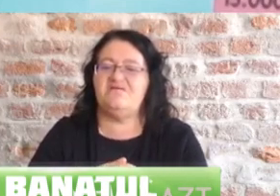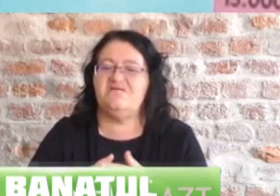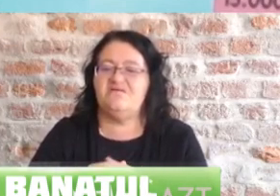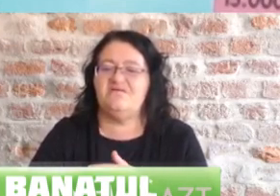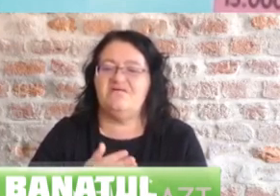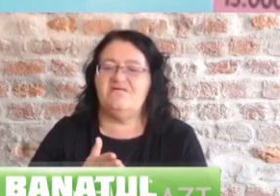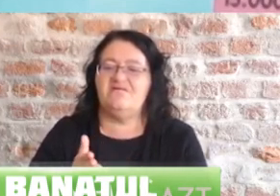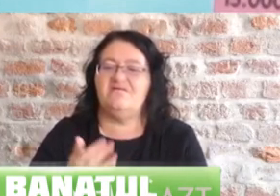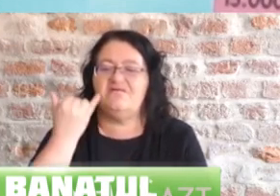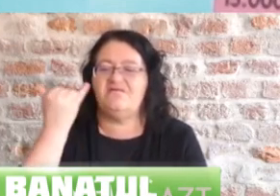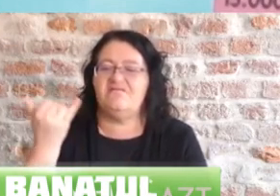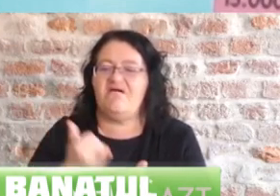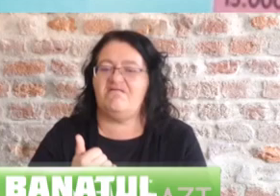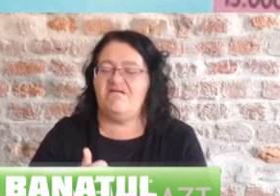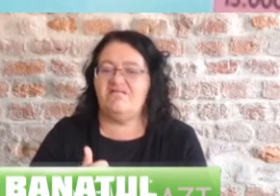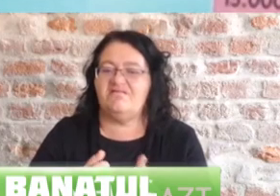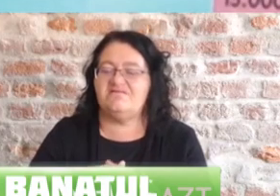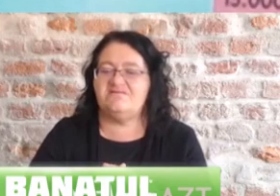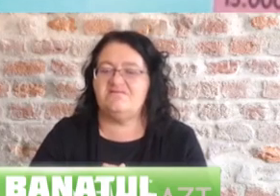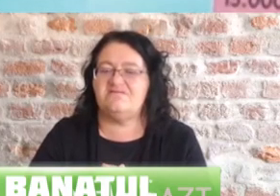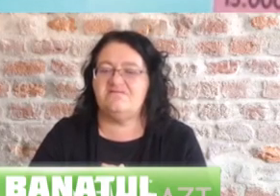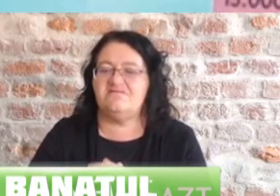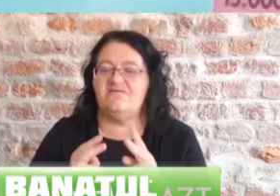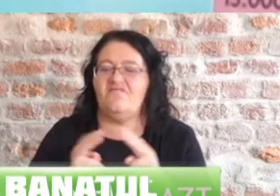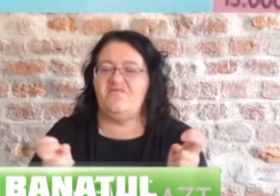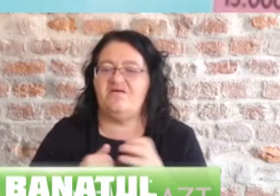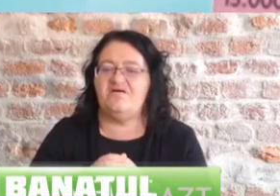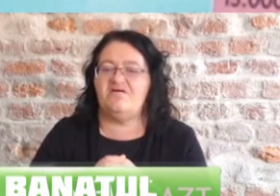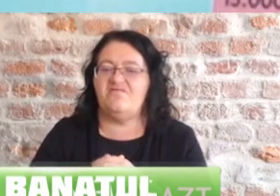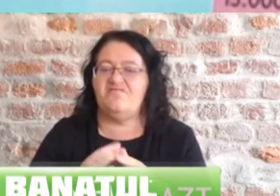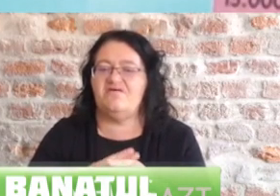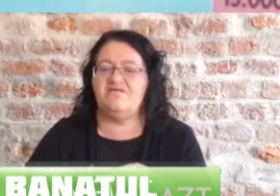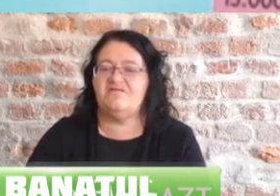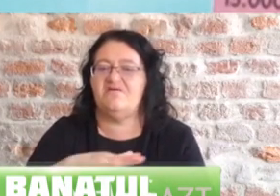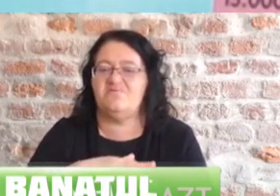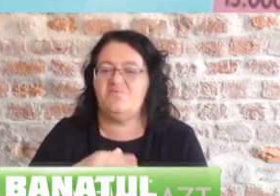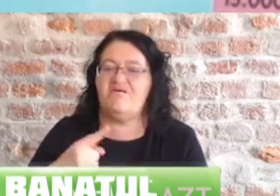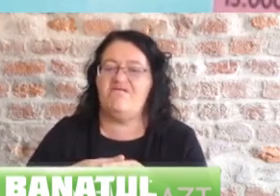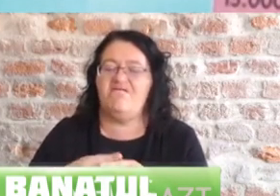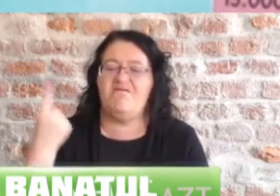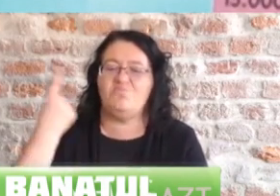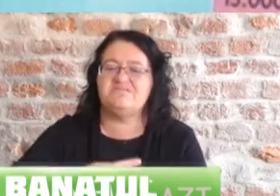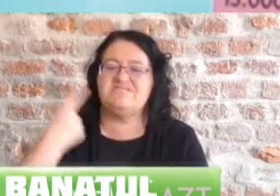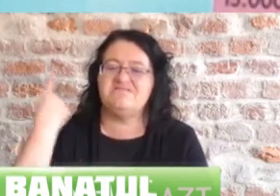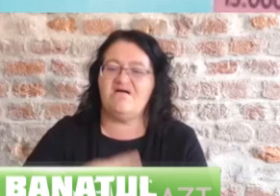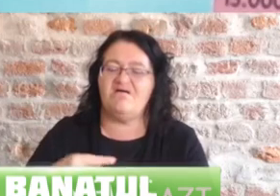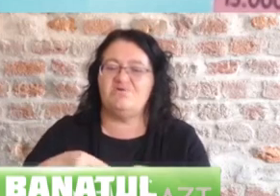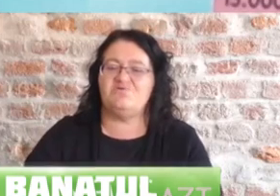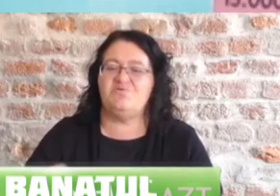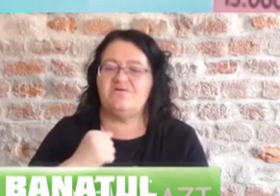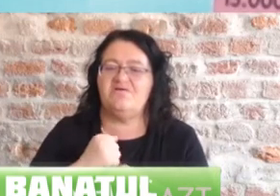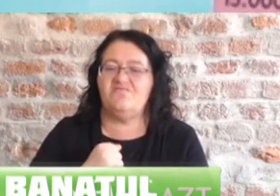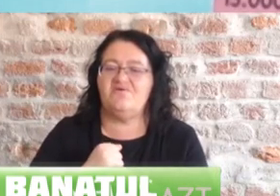the idea into reality without major obstacles. The jury, coming from